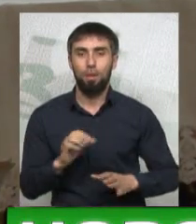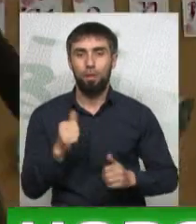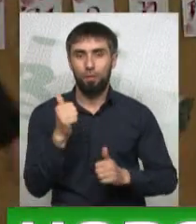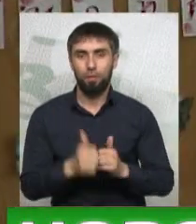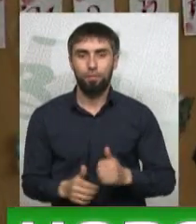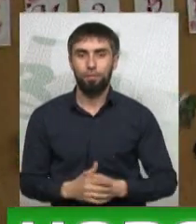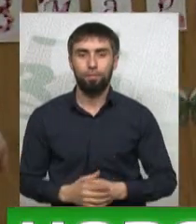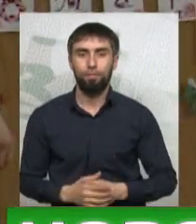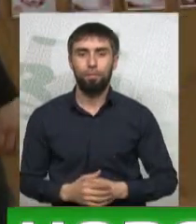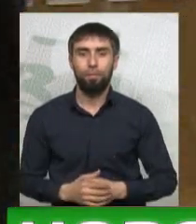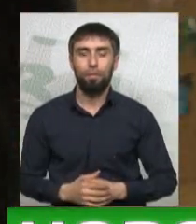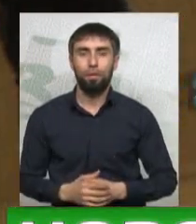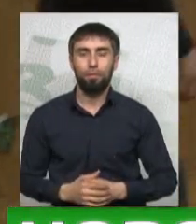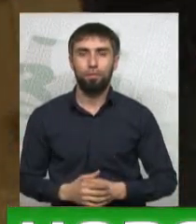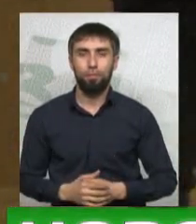всегда.